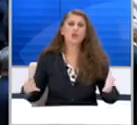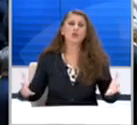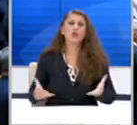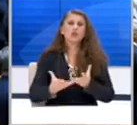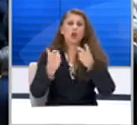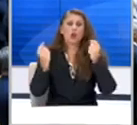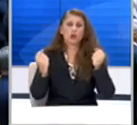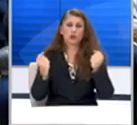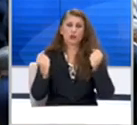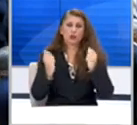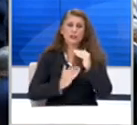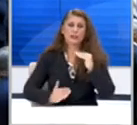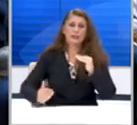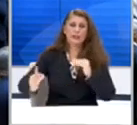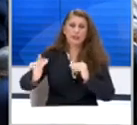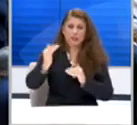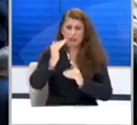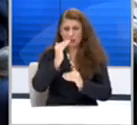Σώσον